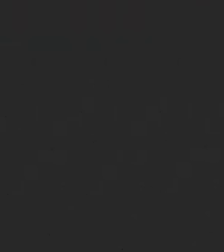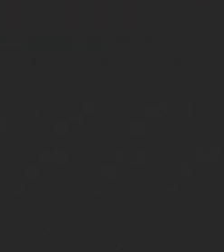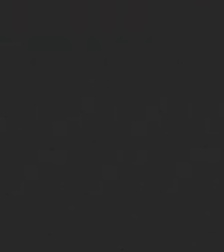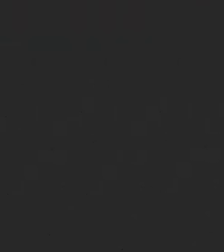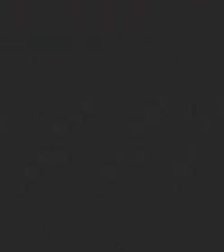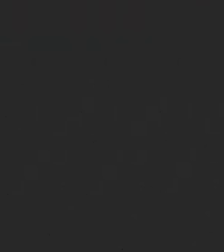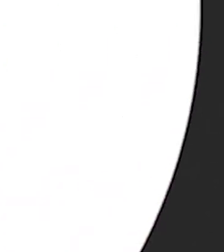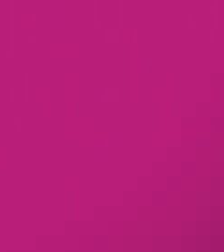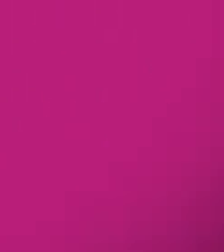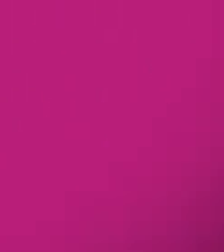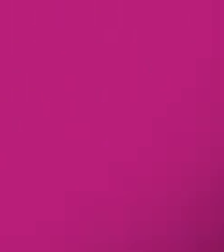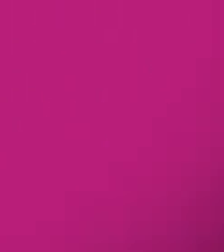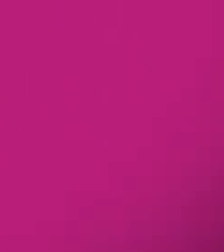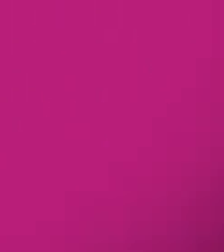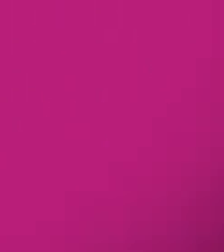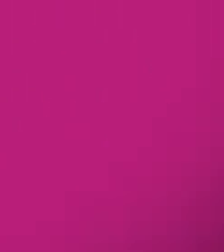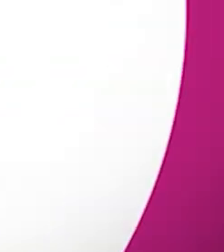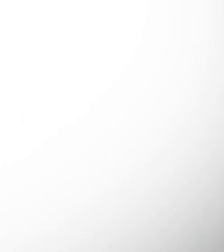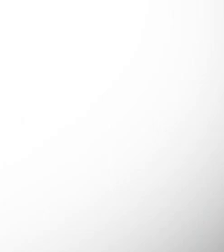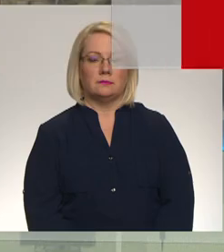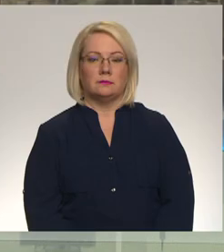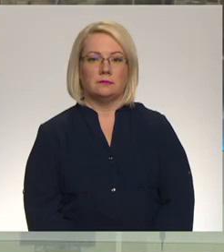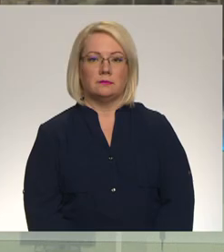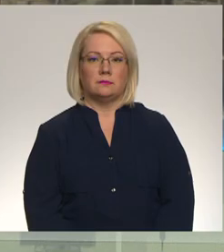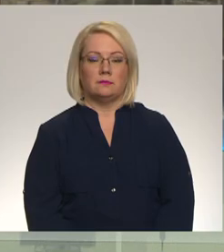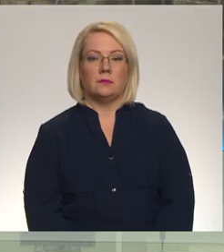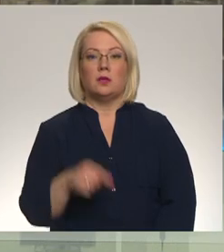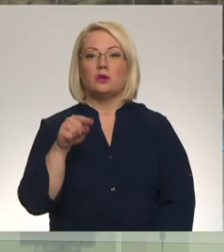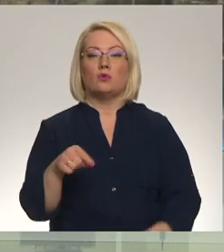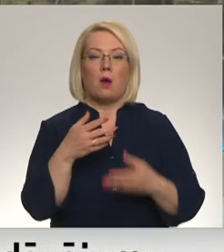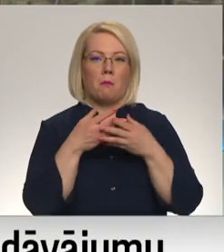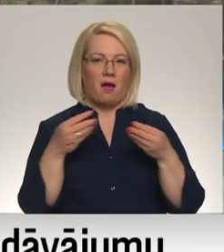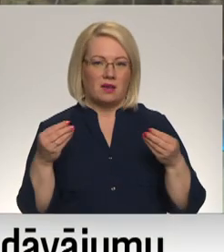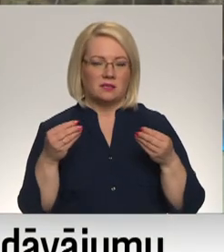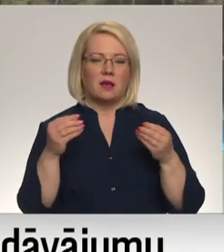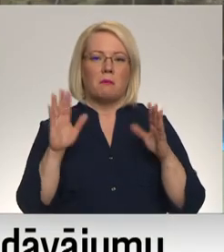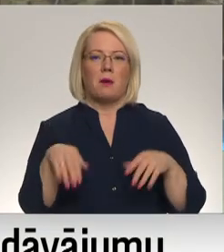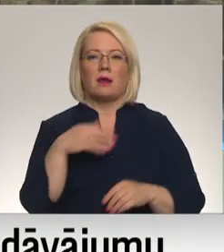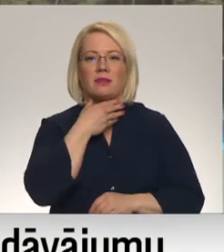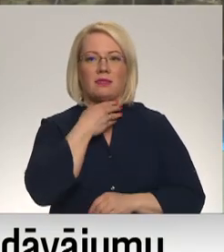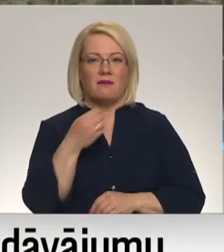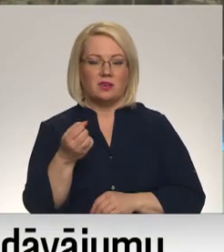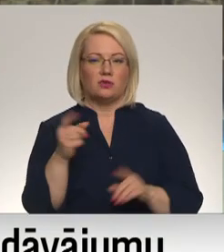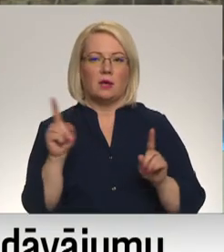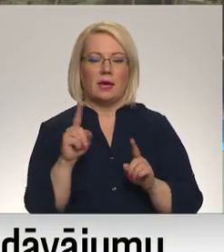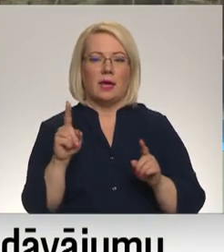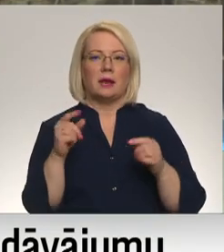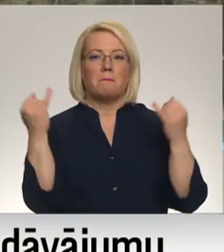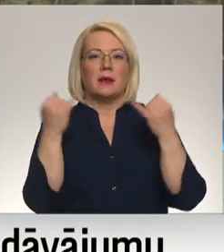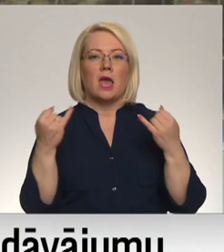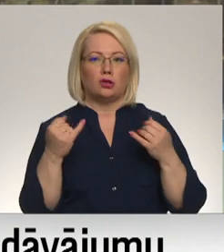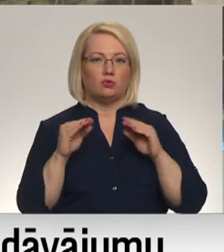Re! Viss ēters ir te! Šopavasari par deficītu kļuvuši priežu